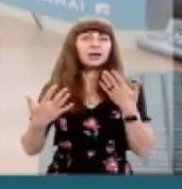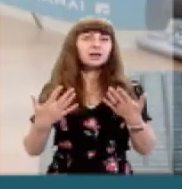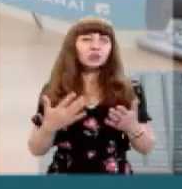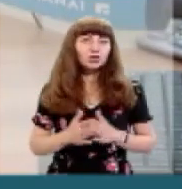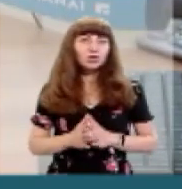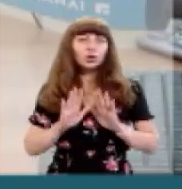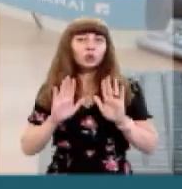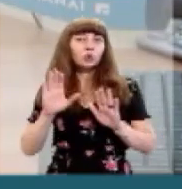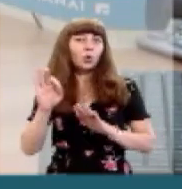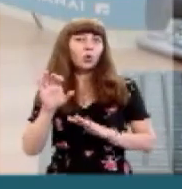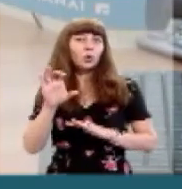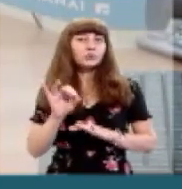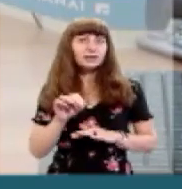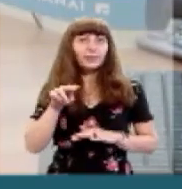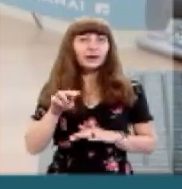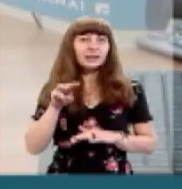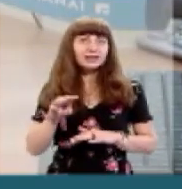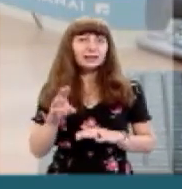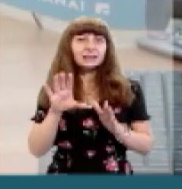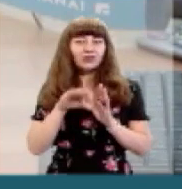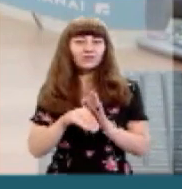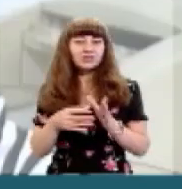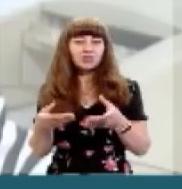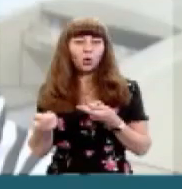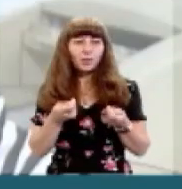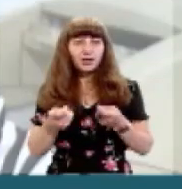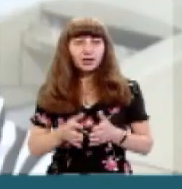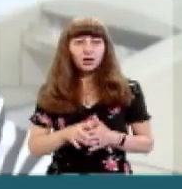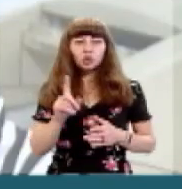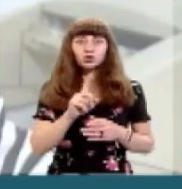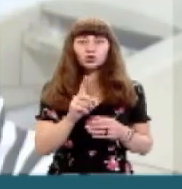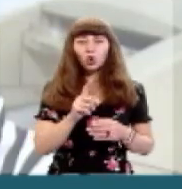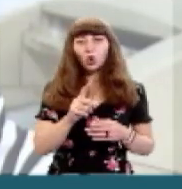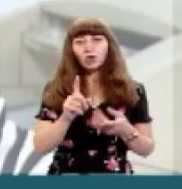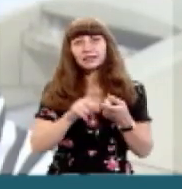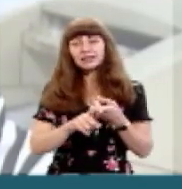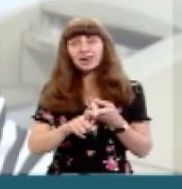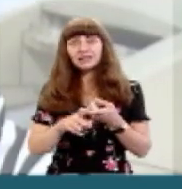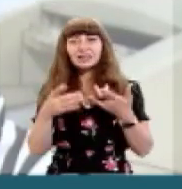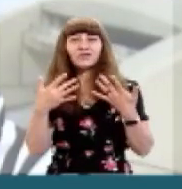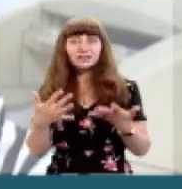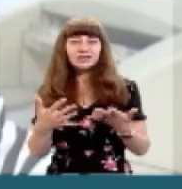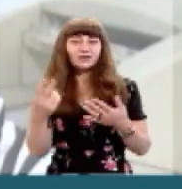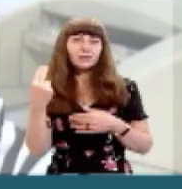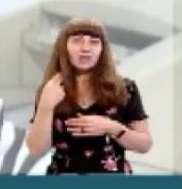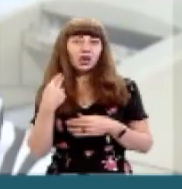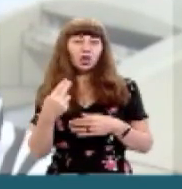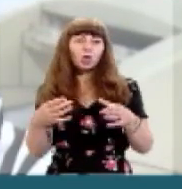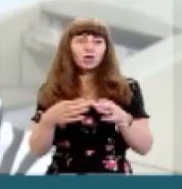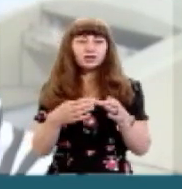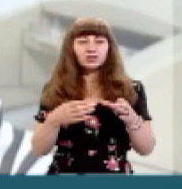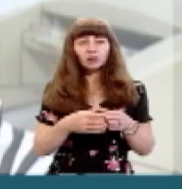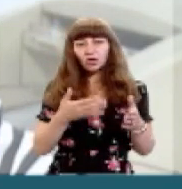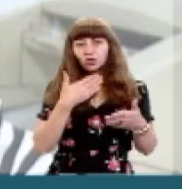только ОСИ, ПТ и совместное управление. Что касается взыскания, то те категории, про